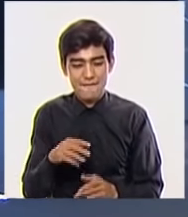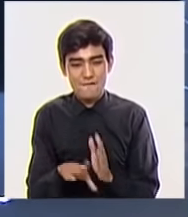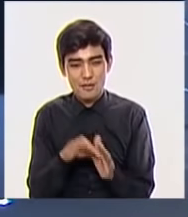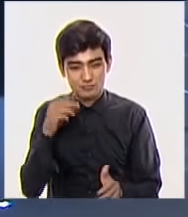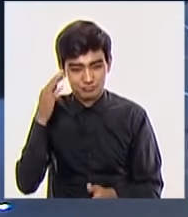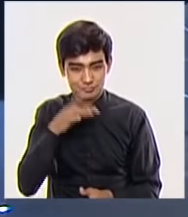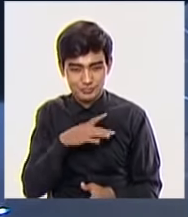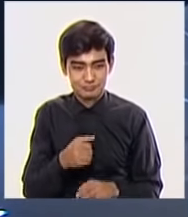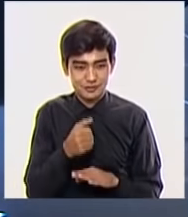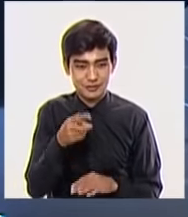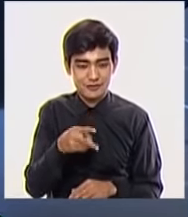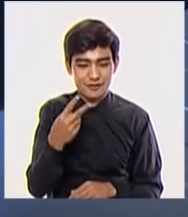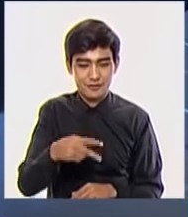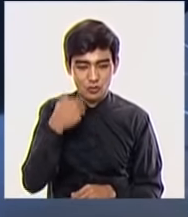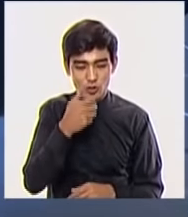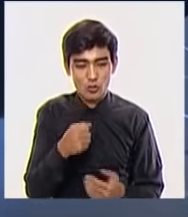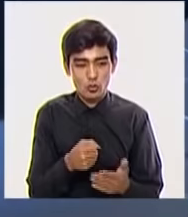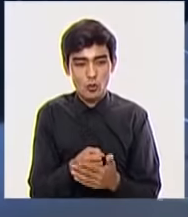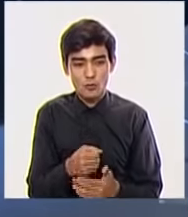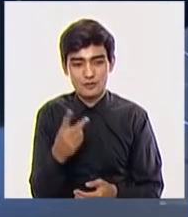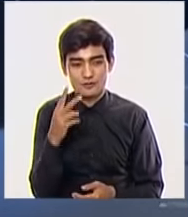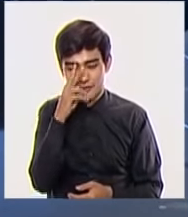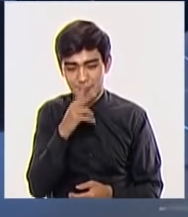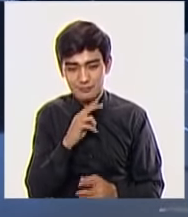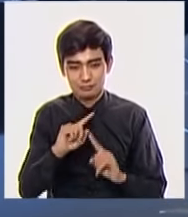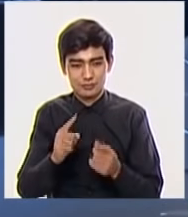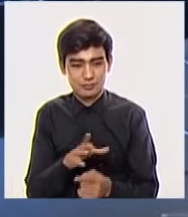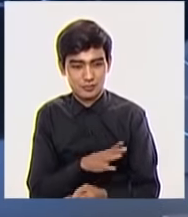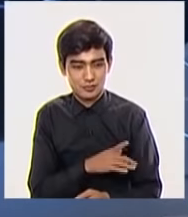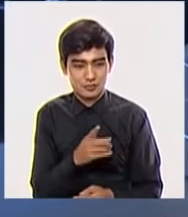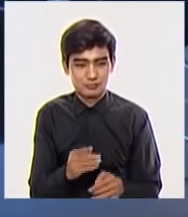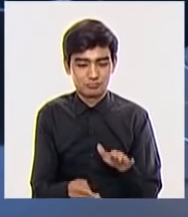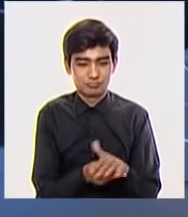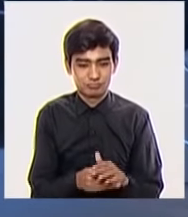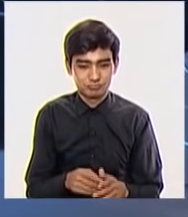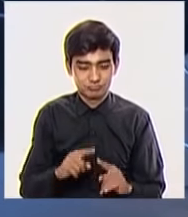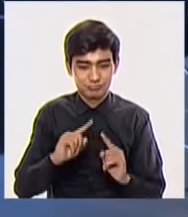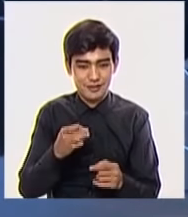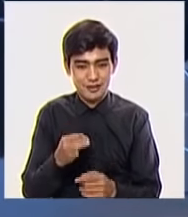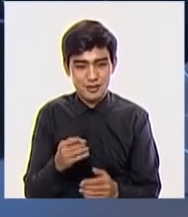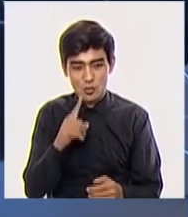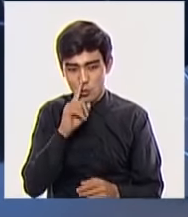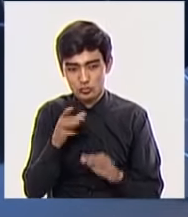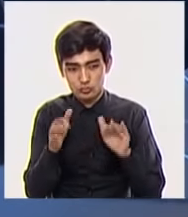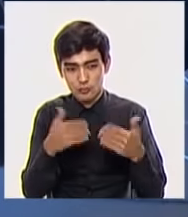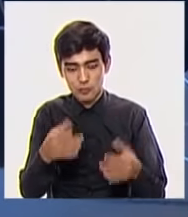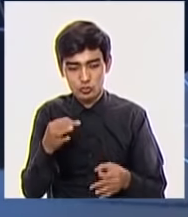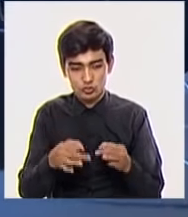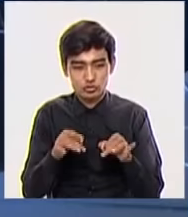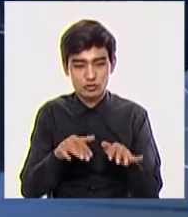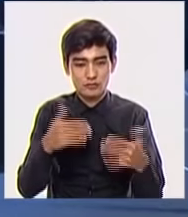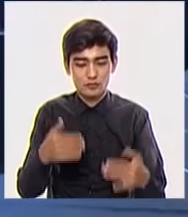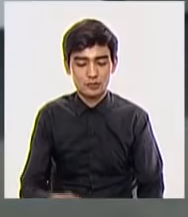2020 году, но за два месяца до голосования был арестован по подозрению в коррупции. Спустя почти год суд вынес